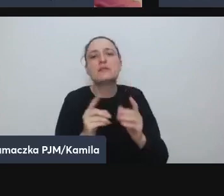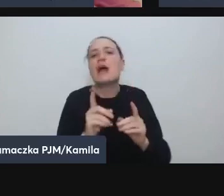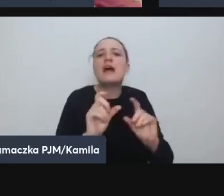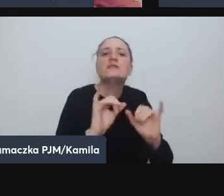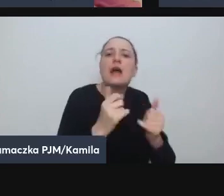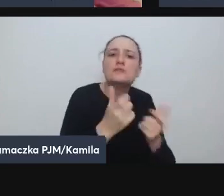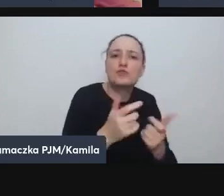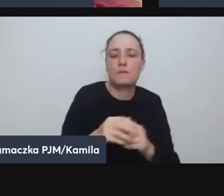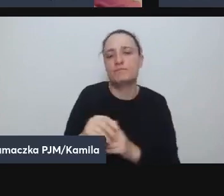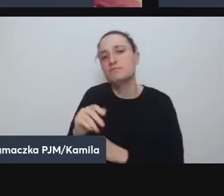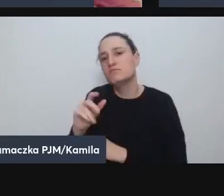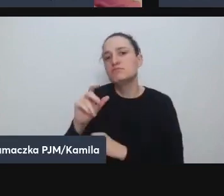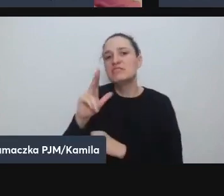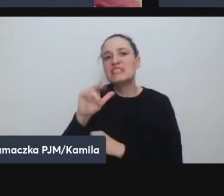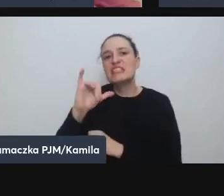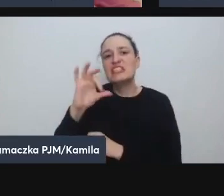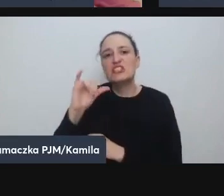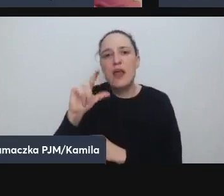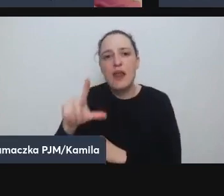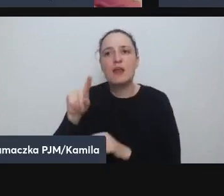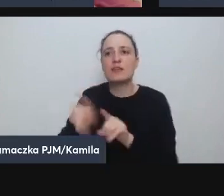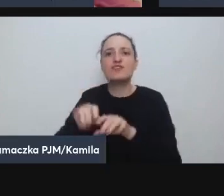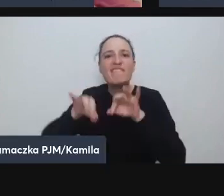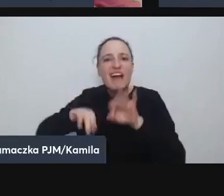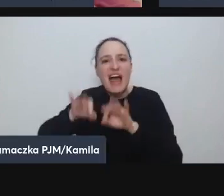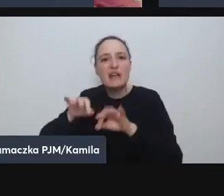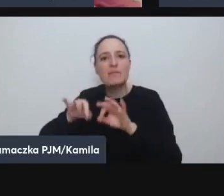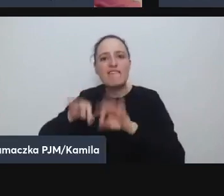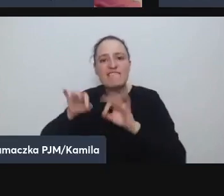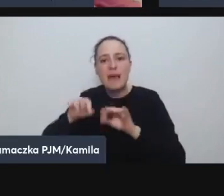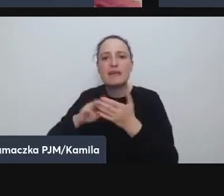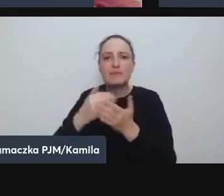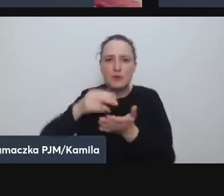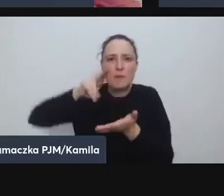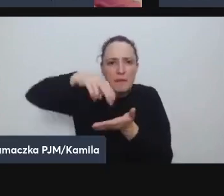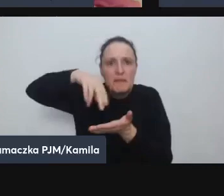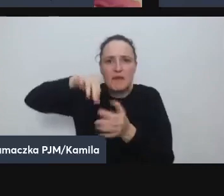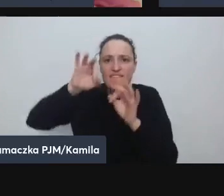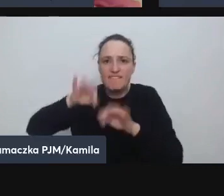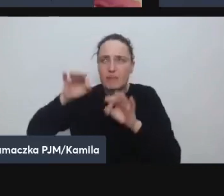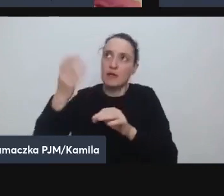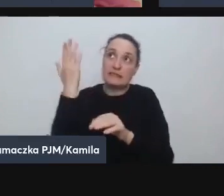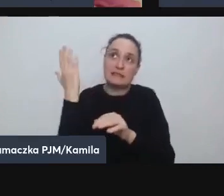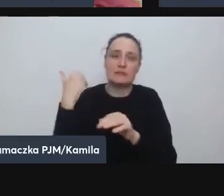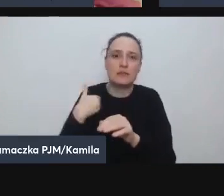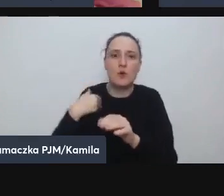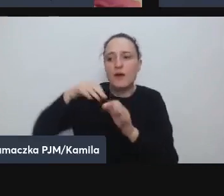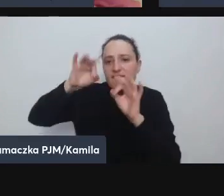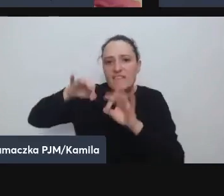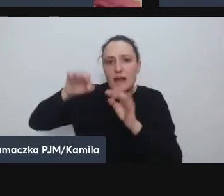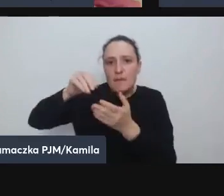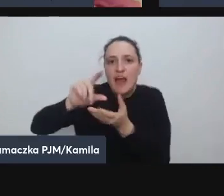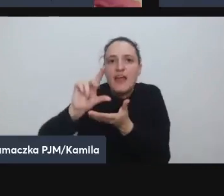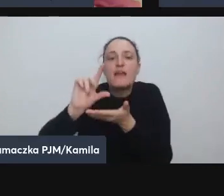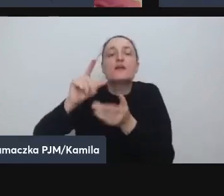farbkami. Taki glutek, jak masz farbę, plakatówkę. to ostatnio ogarniałam, że plakatówki jak